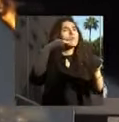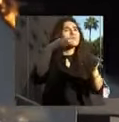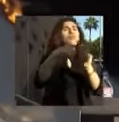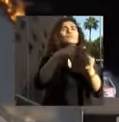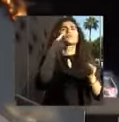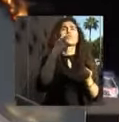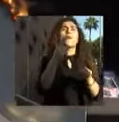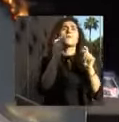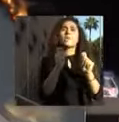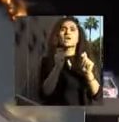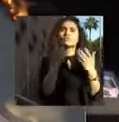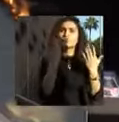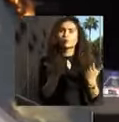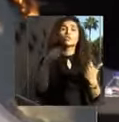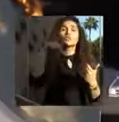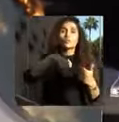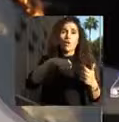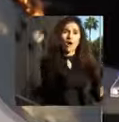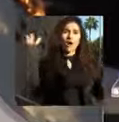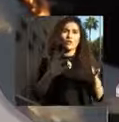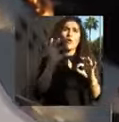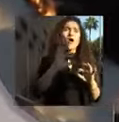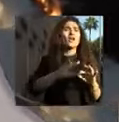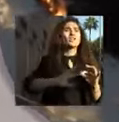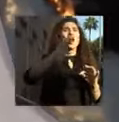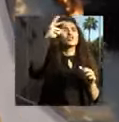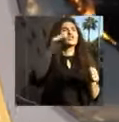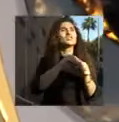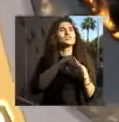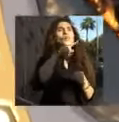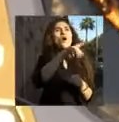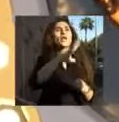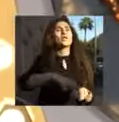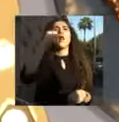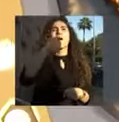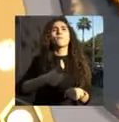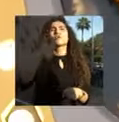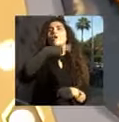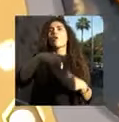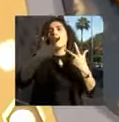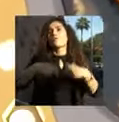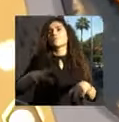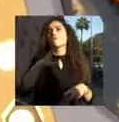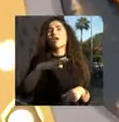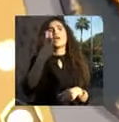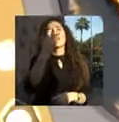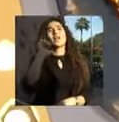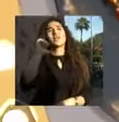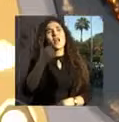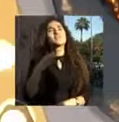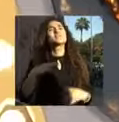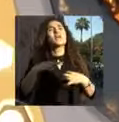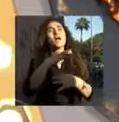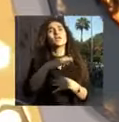zorundadır. Şimdi burada geleceğin iktidarının genel başkanları oturuyor. İki değerli sayın